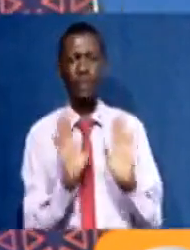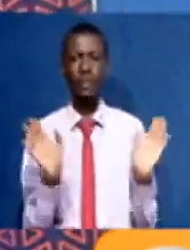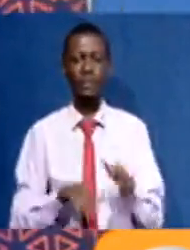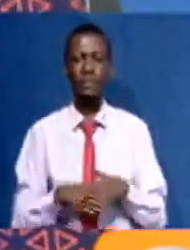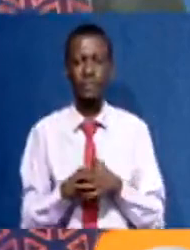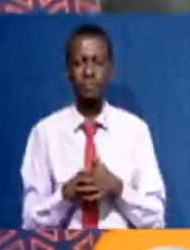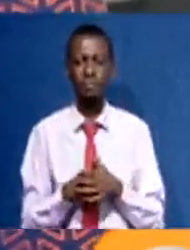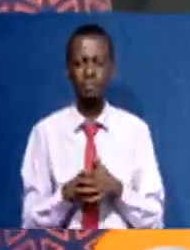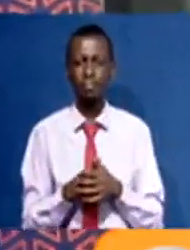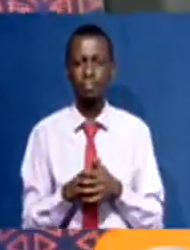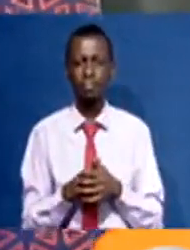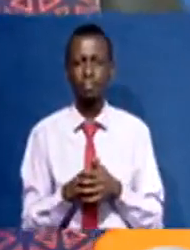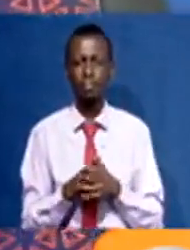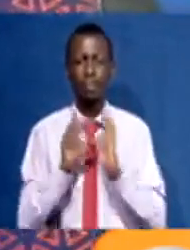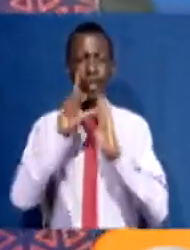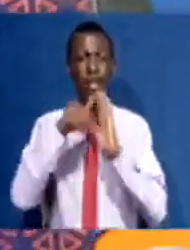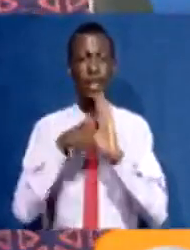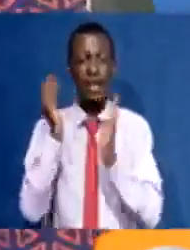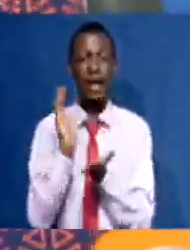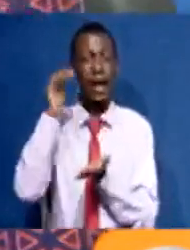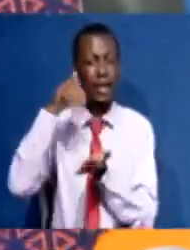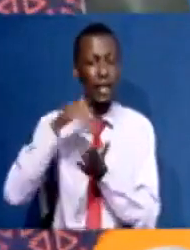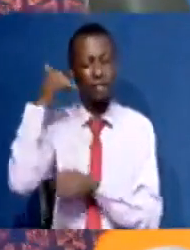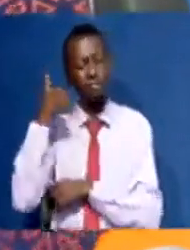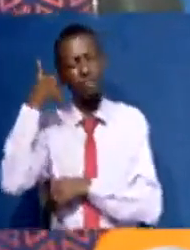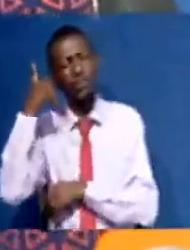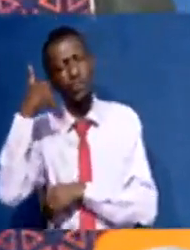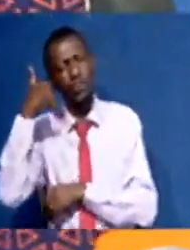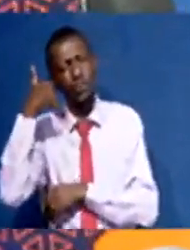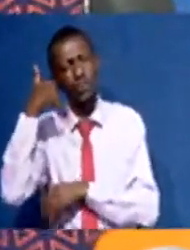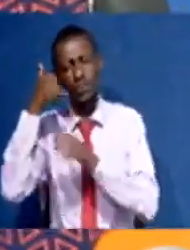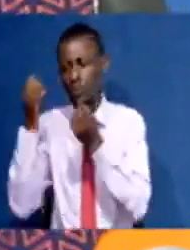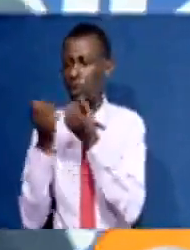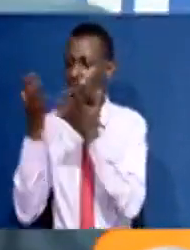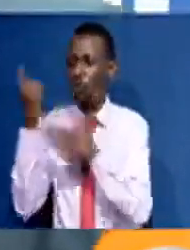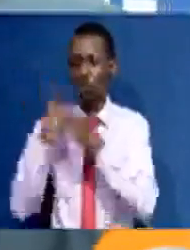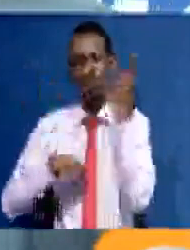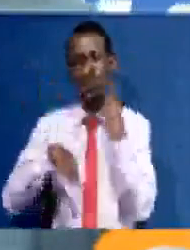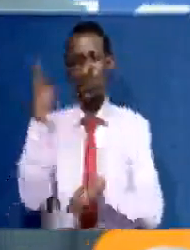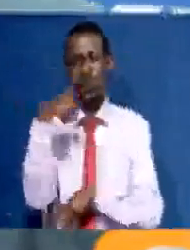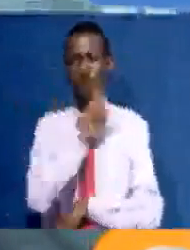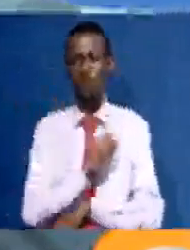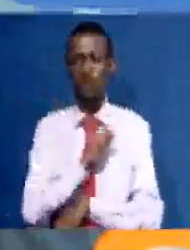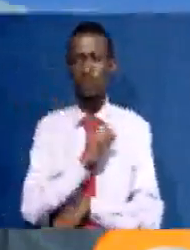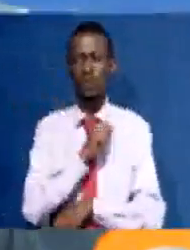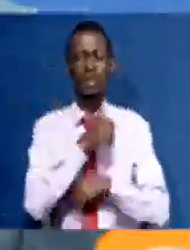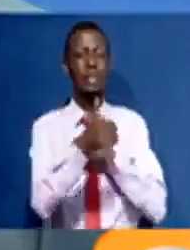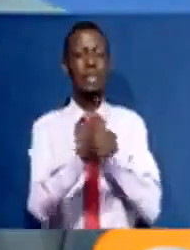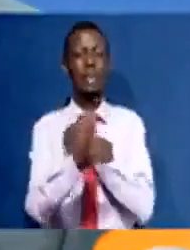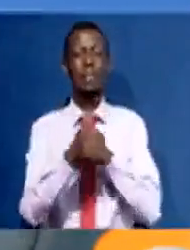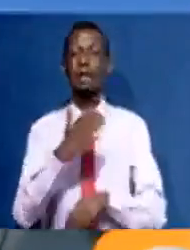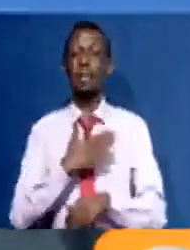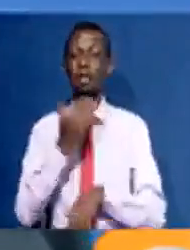Si sasa simu ndio ikakuja. Okay. Kaambiwa sasa umeshinda. Wale wote tunakaa na wao